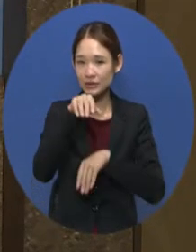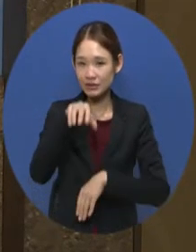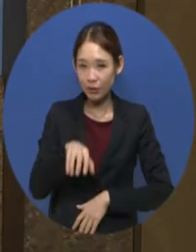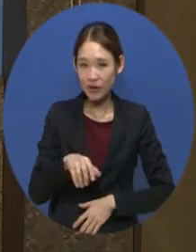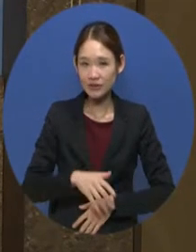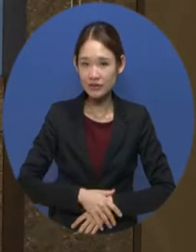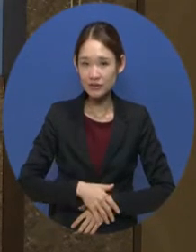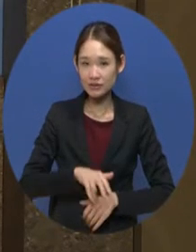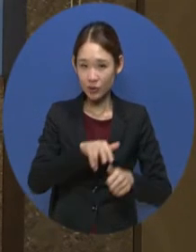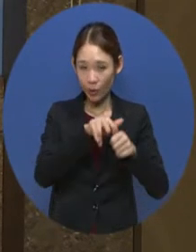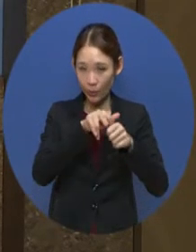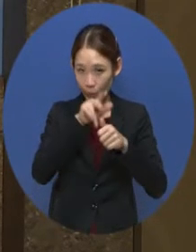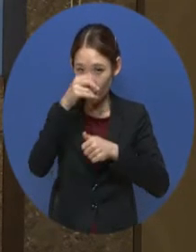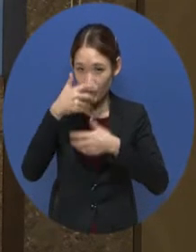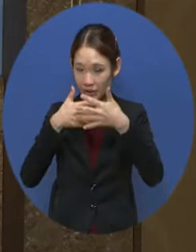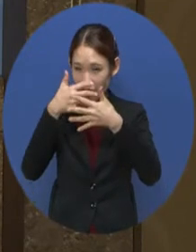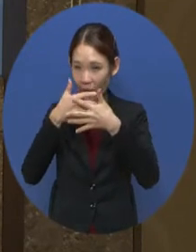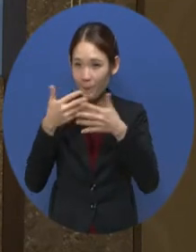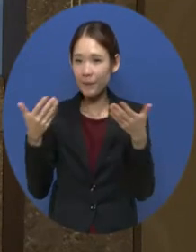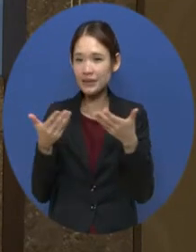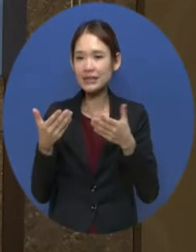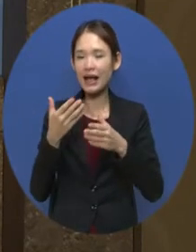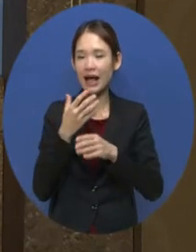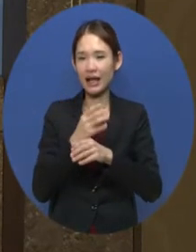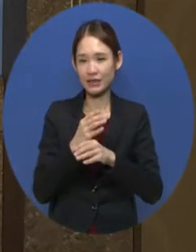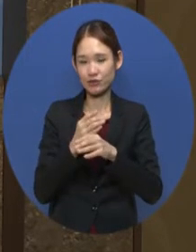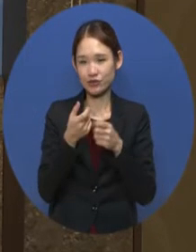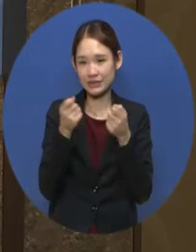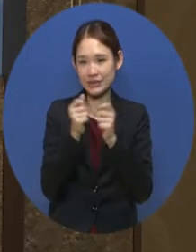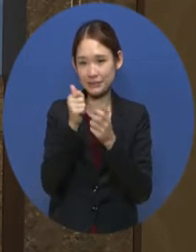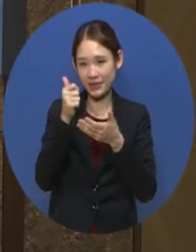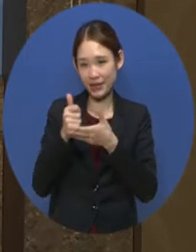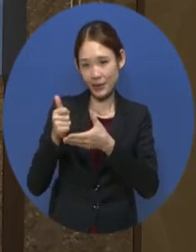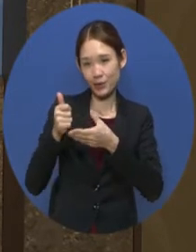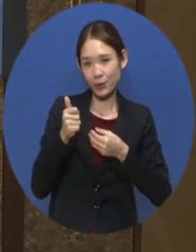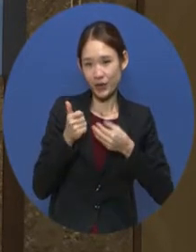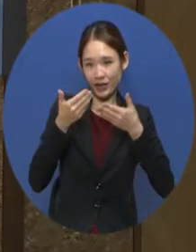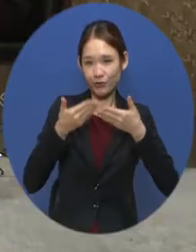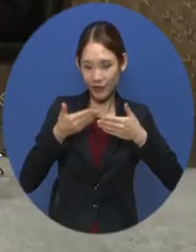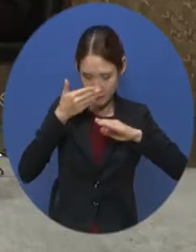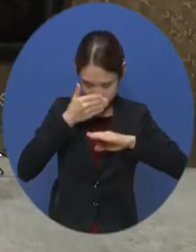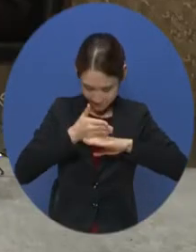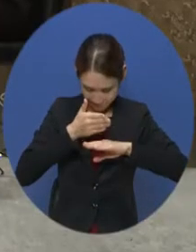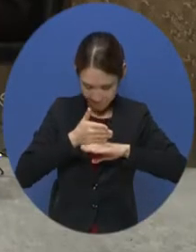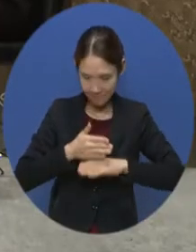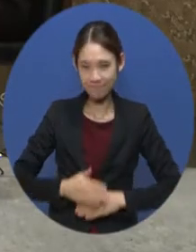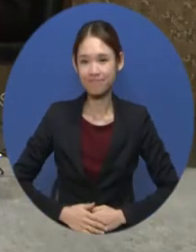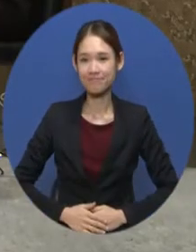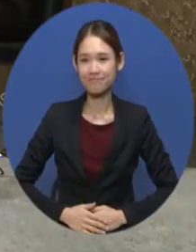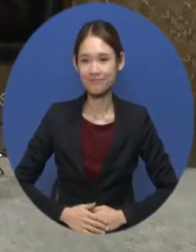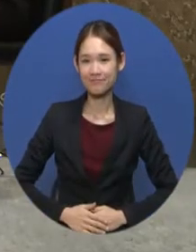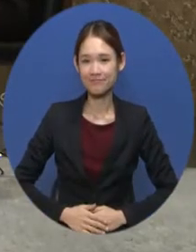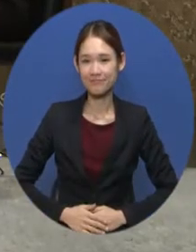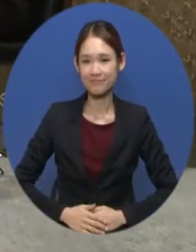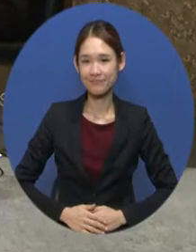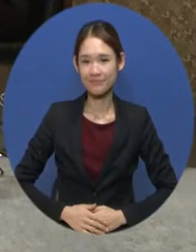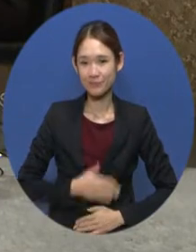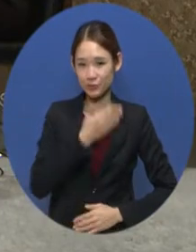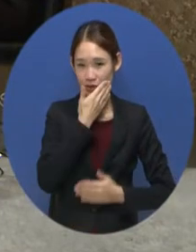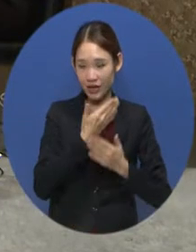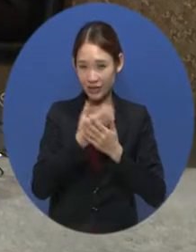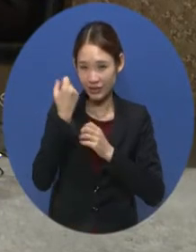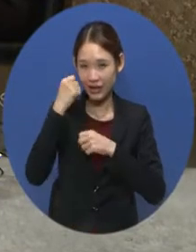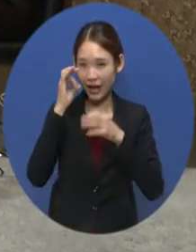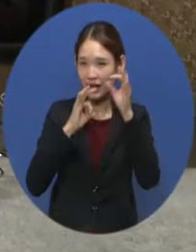정보 미디어 팀에서 일하고 있는 한승진 팀장입니다. 오늘 초대해 주셔서 감사합니다. 네, 또 이렇게 귀한 발걸음